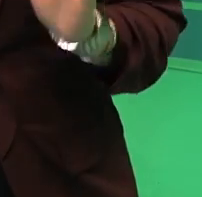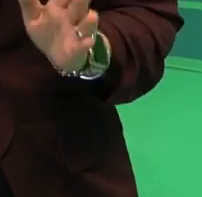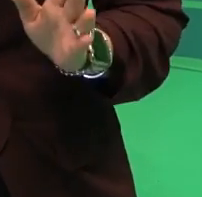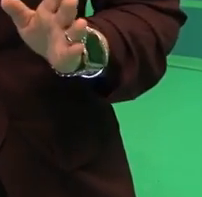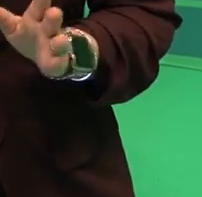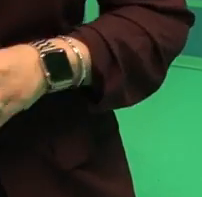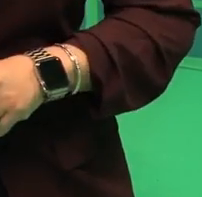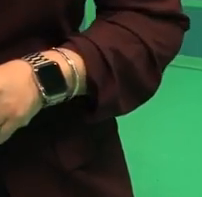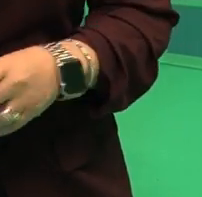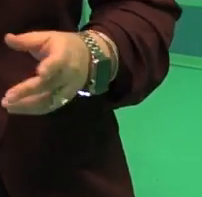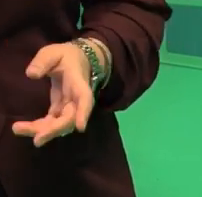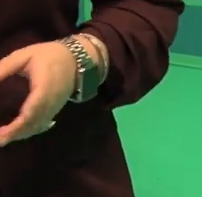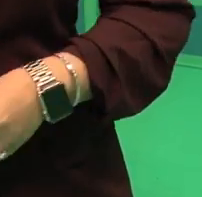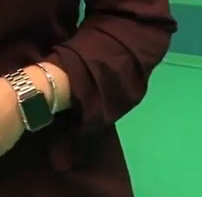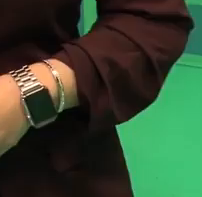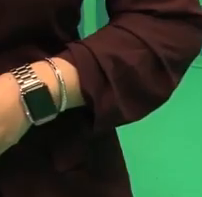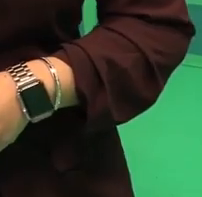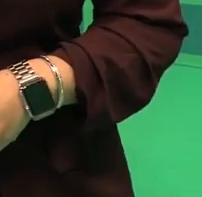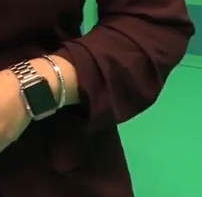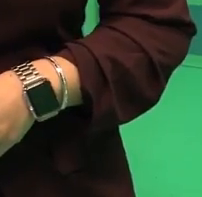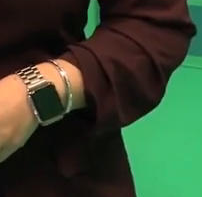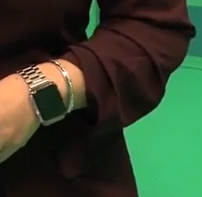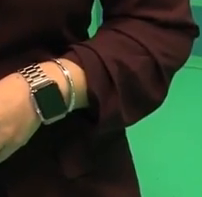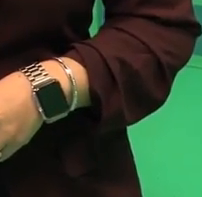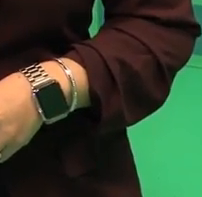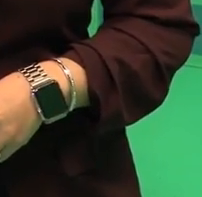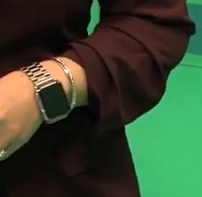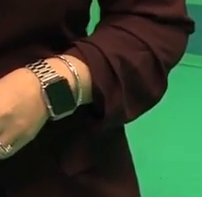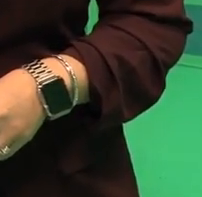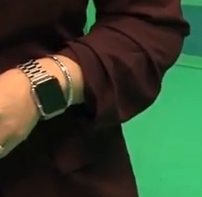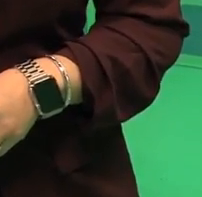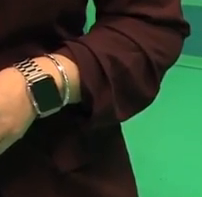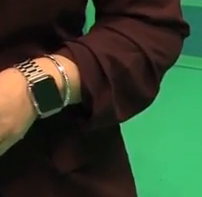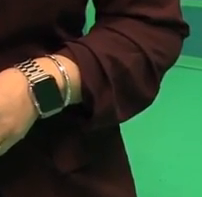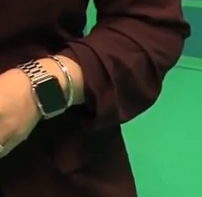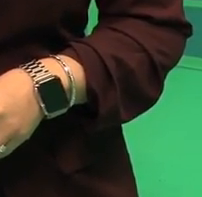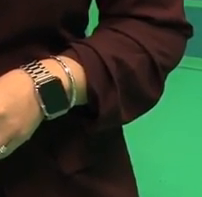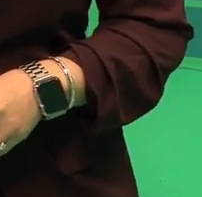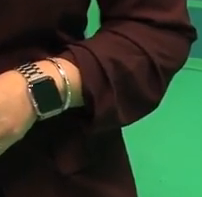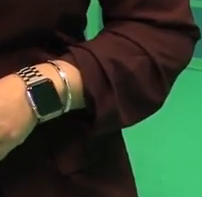Untuk klip-klip berita yang menarik, jangan lupa subscribe YouTube Buletin TV3.